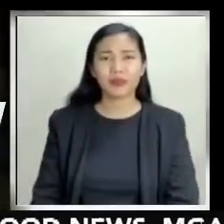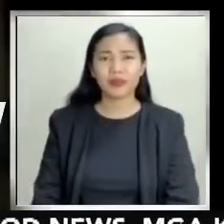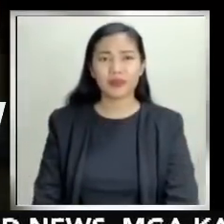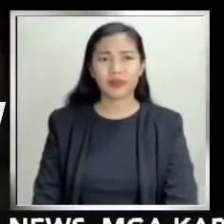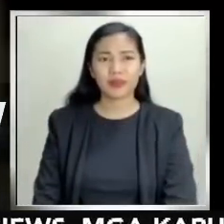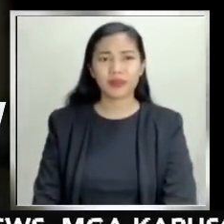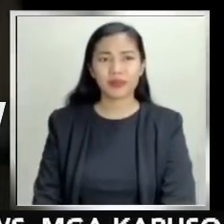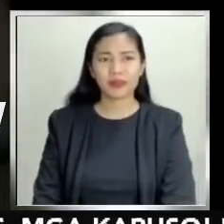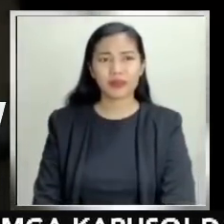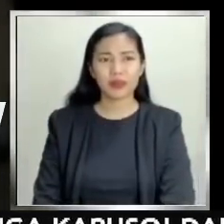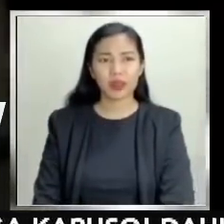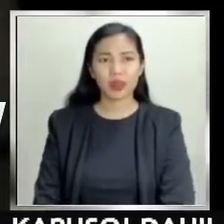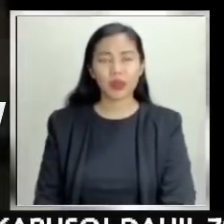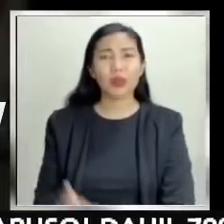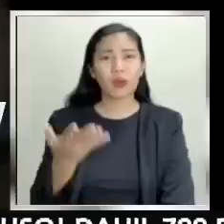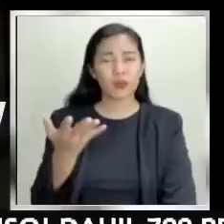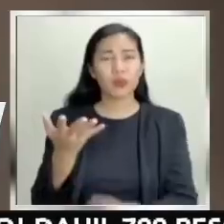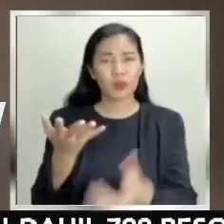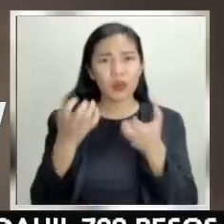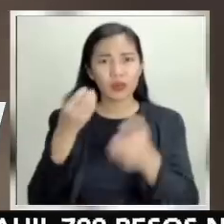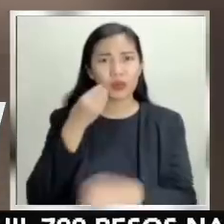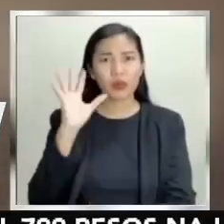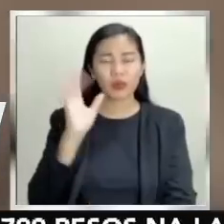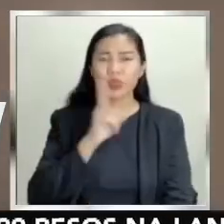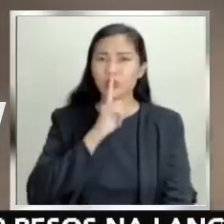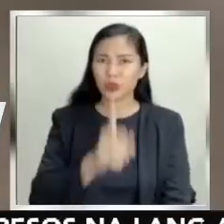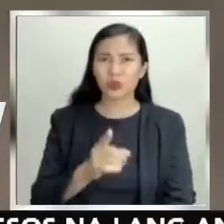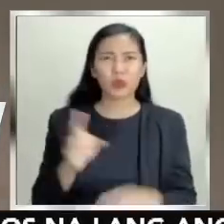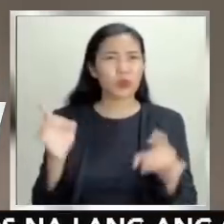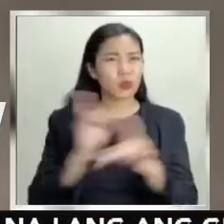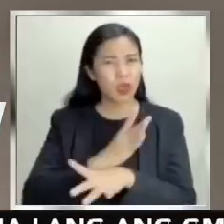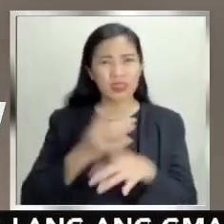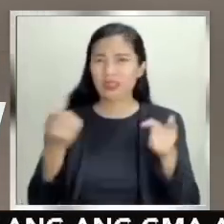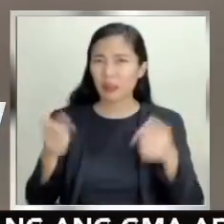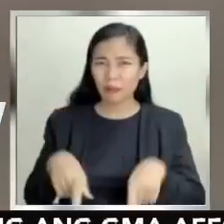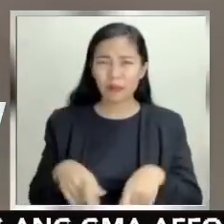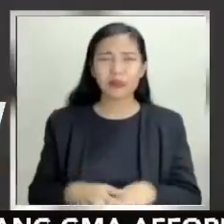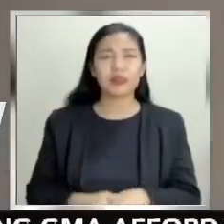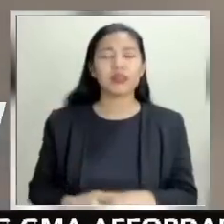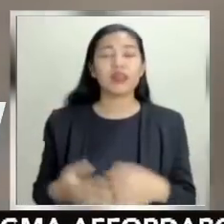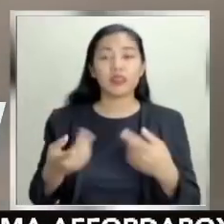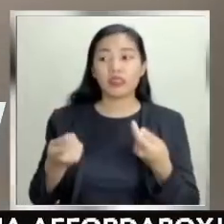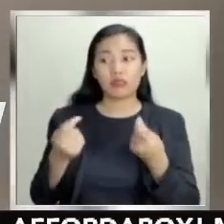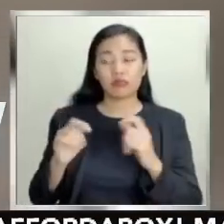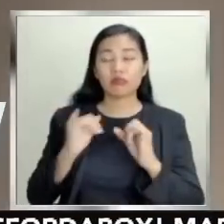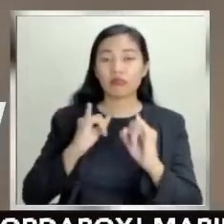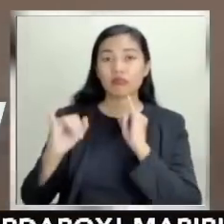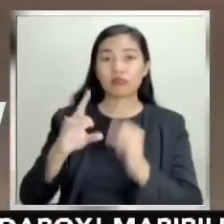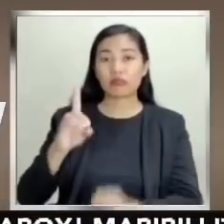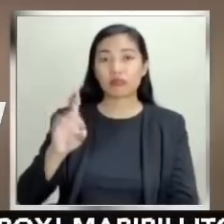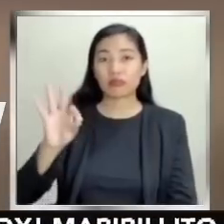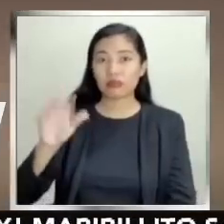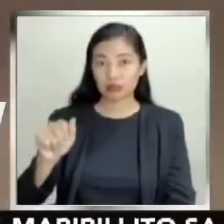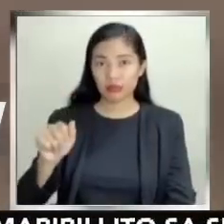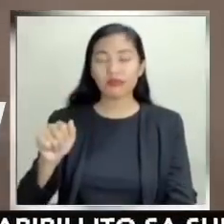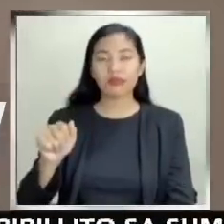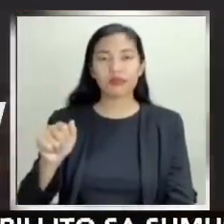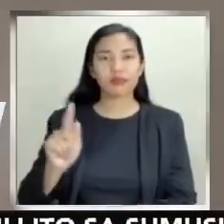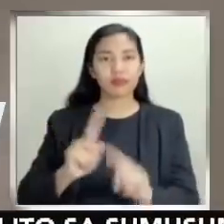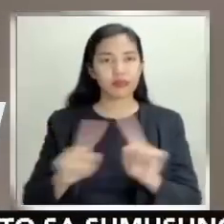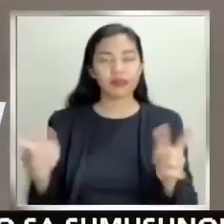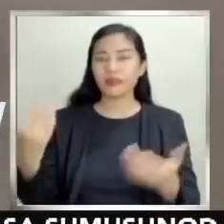Makauwi. Kasi wala, palala po ng palala eh. Hiningan namin ang reaksyon ng DFA tungkol sa mga sinabi ng mga OFW pero wala pa silang